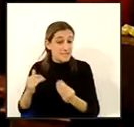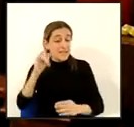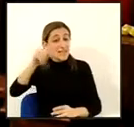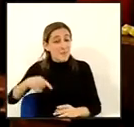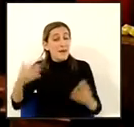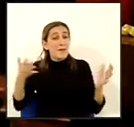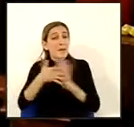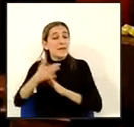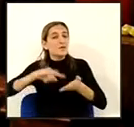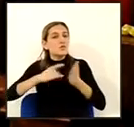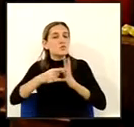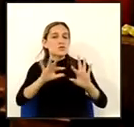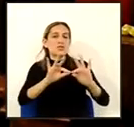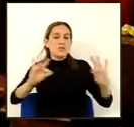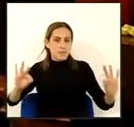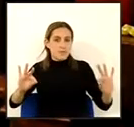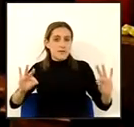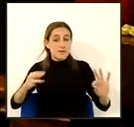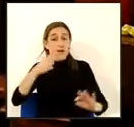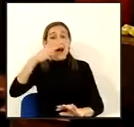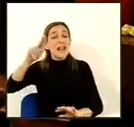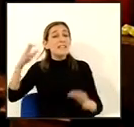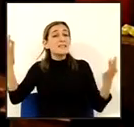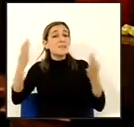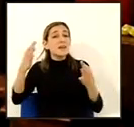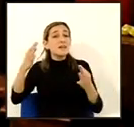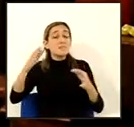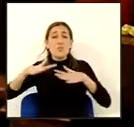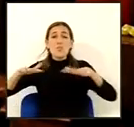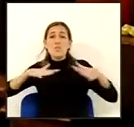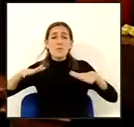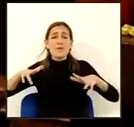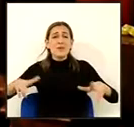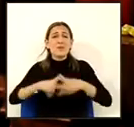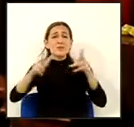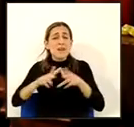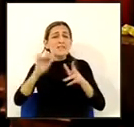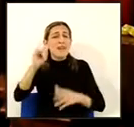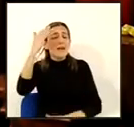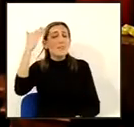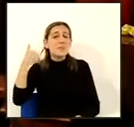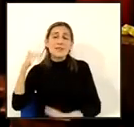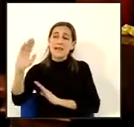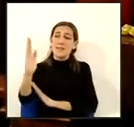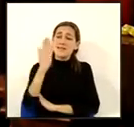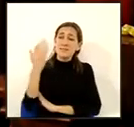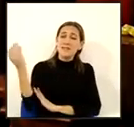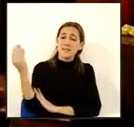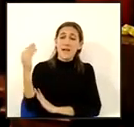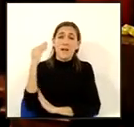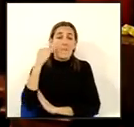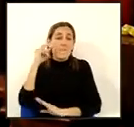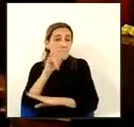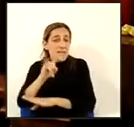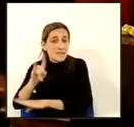solucions simplistes i reduccionistes. El nazisme és un moviment socialista i populista que ens ha ensenyat les mentides i les entranyes perverses de